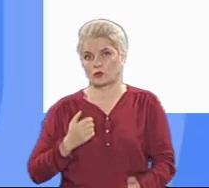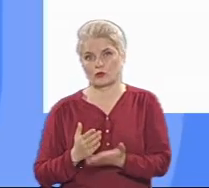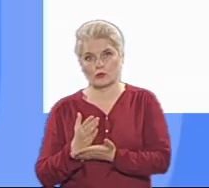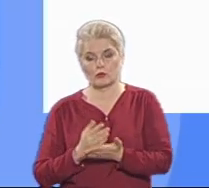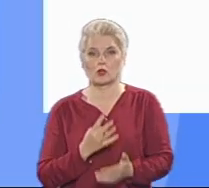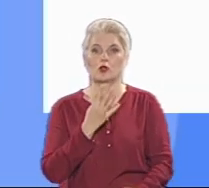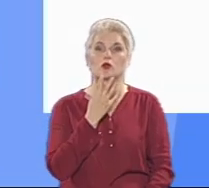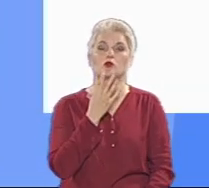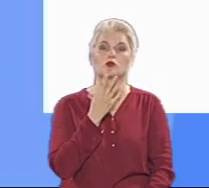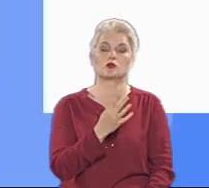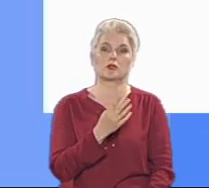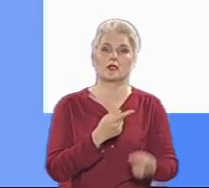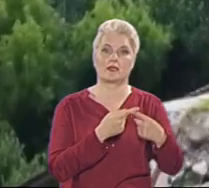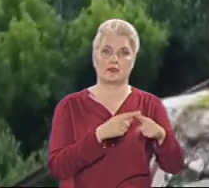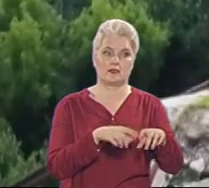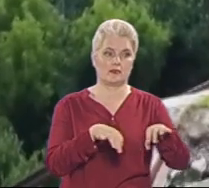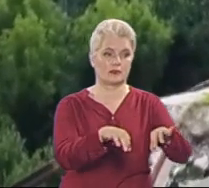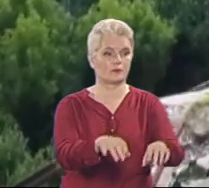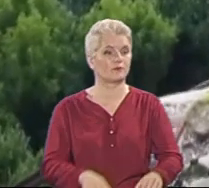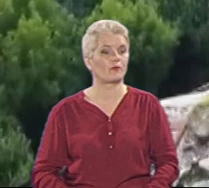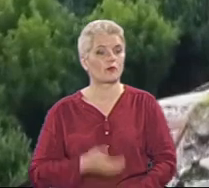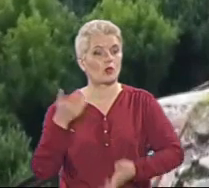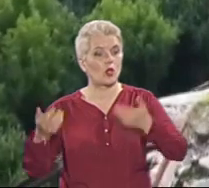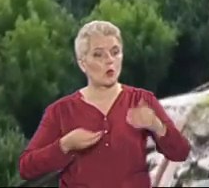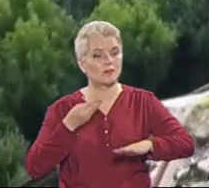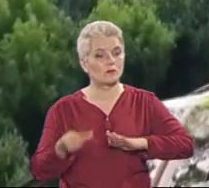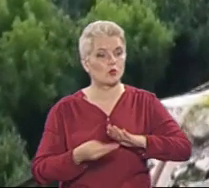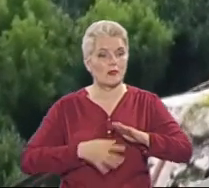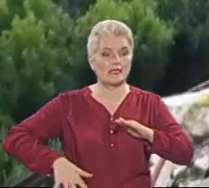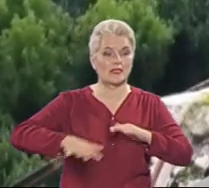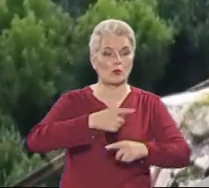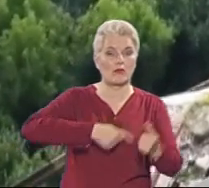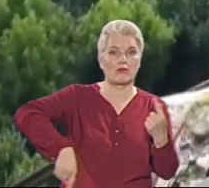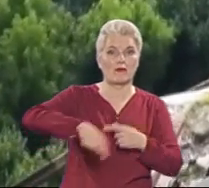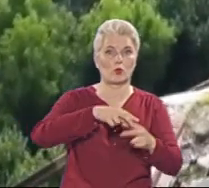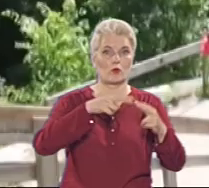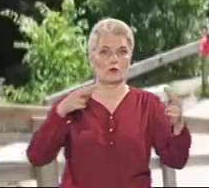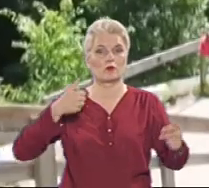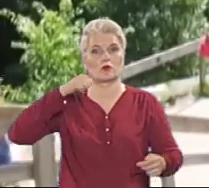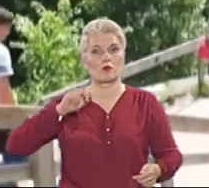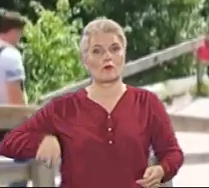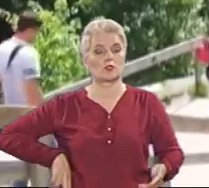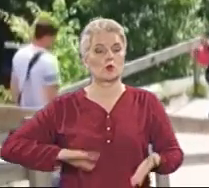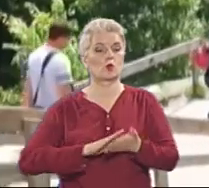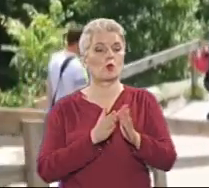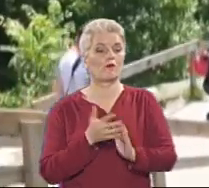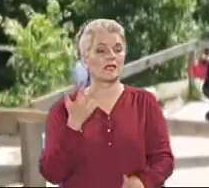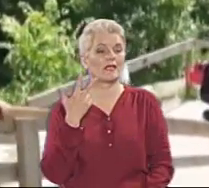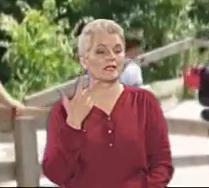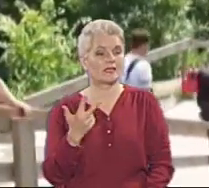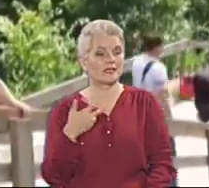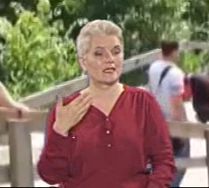ДСНС та 4 одиниці техніки. Розмінувати територію навколо мосту вчора в Мінську домовилася тристороння контактна